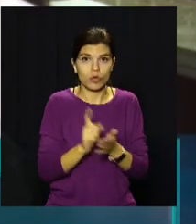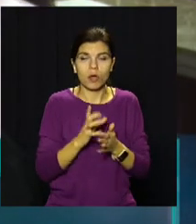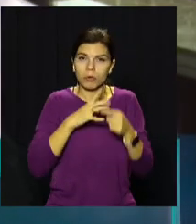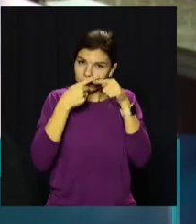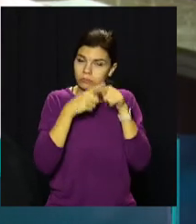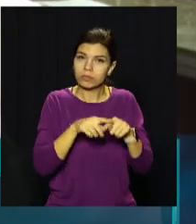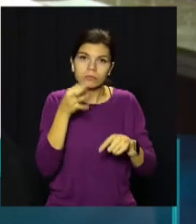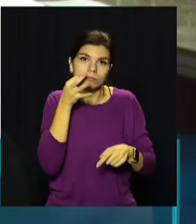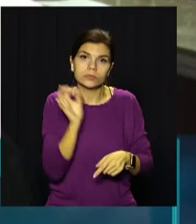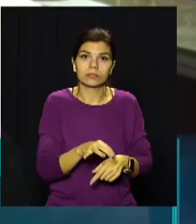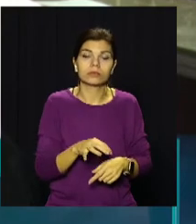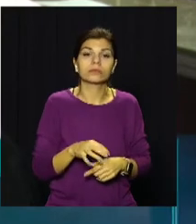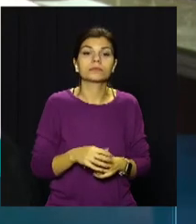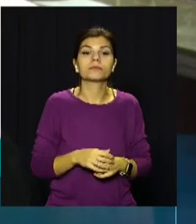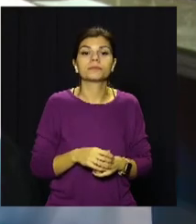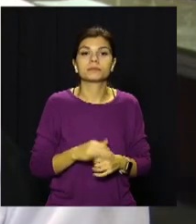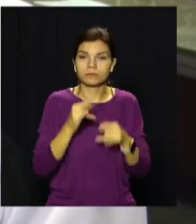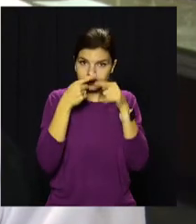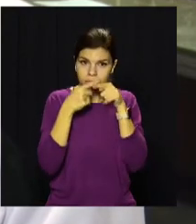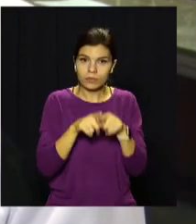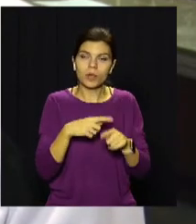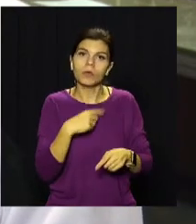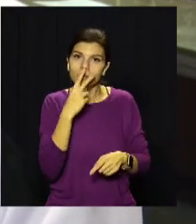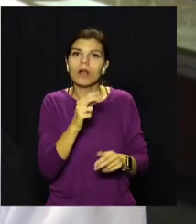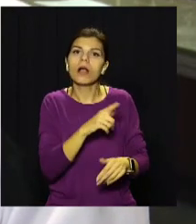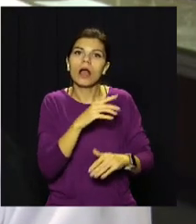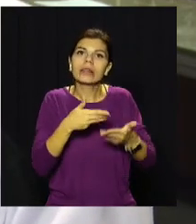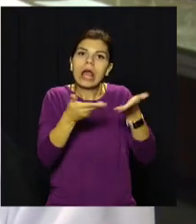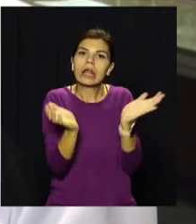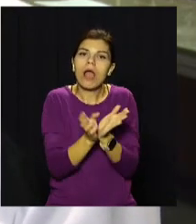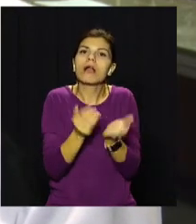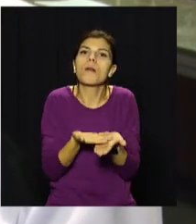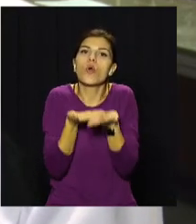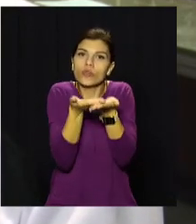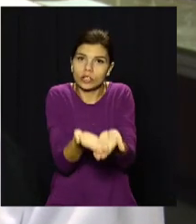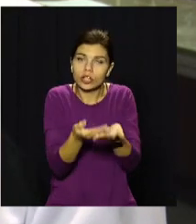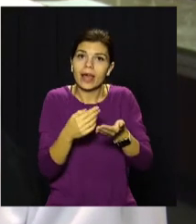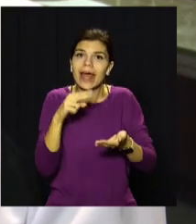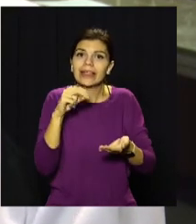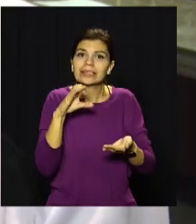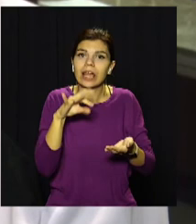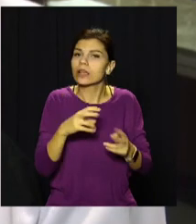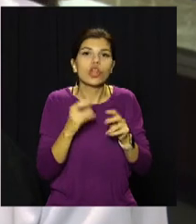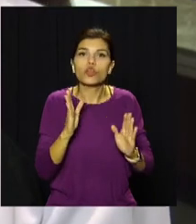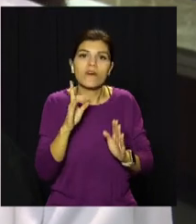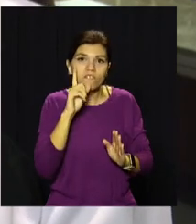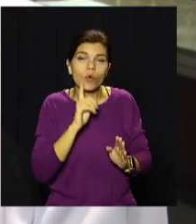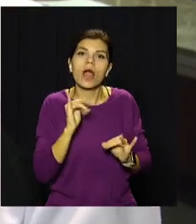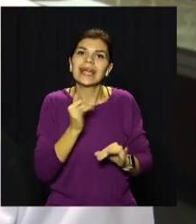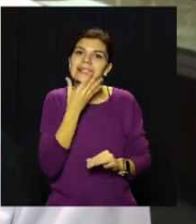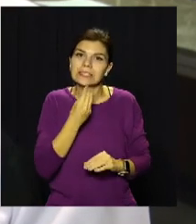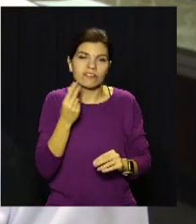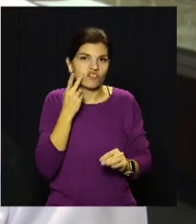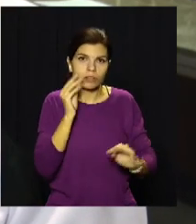термінологія професіональна. А далі ми оцінюємо саму подачу на тарілки, тому що десерт має бути не тільки вкусна, а ще й красива